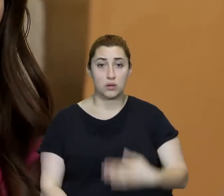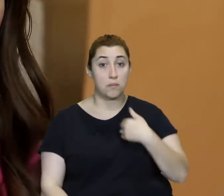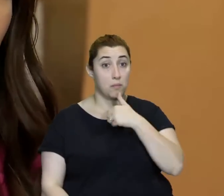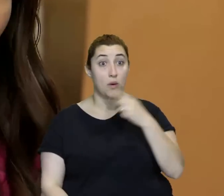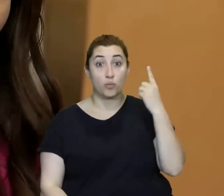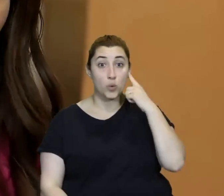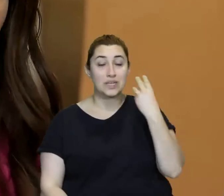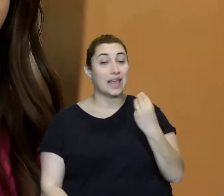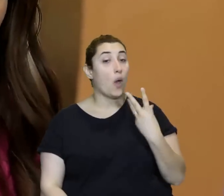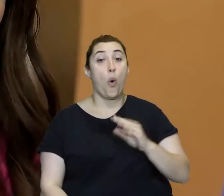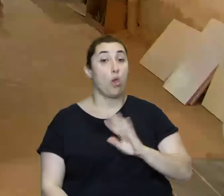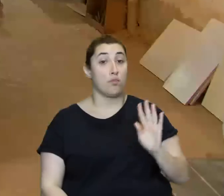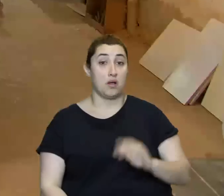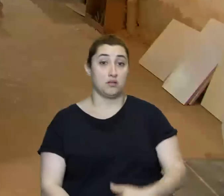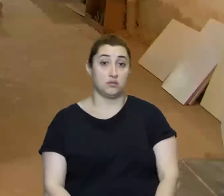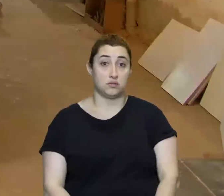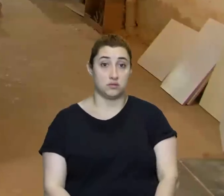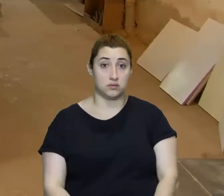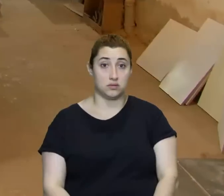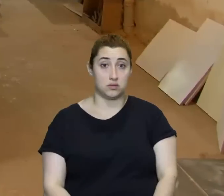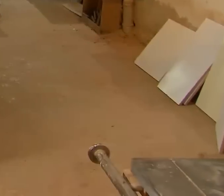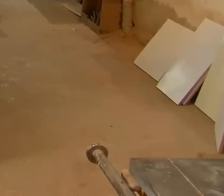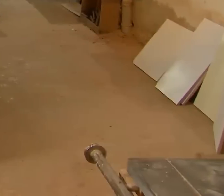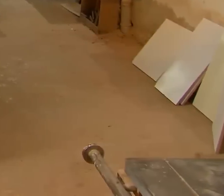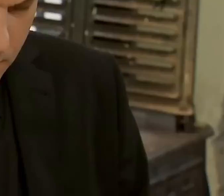Babam duyarsa hiç iyi olmaz sanki.